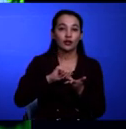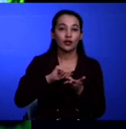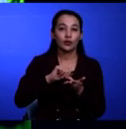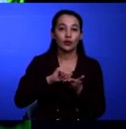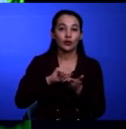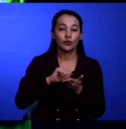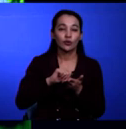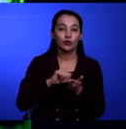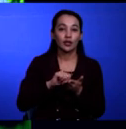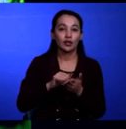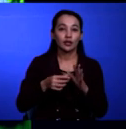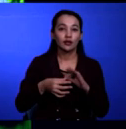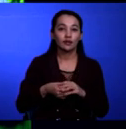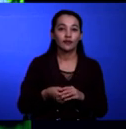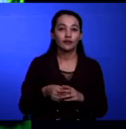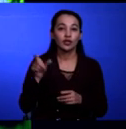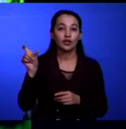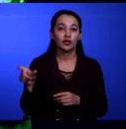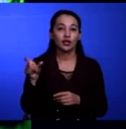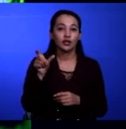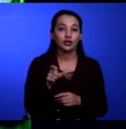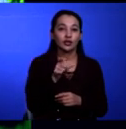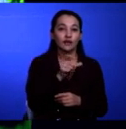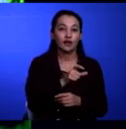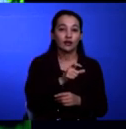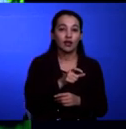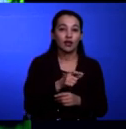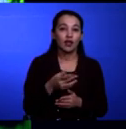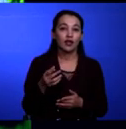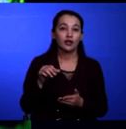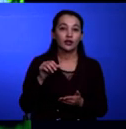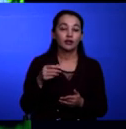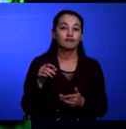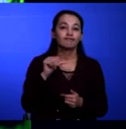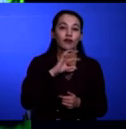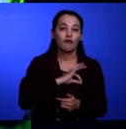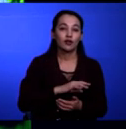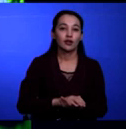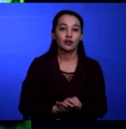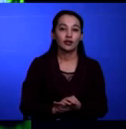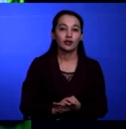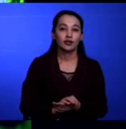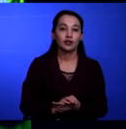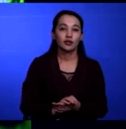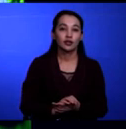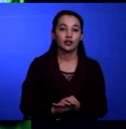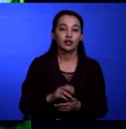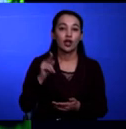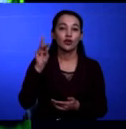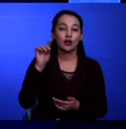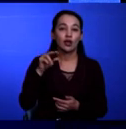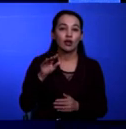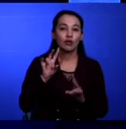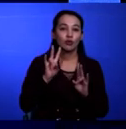maqsadingizga muvofiq shaxs sonda qo'llang. Siz chorrahada to'xtang so'zini